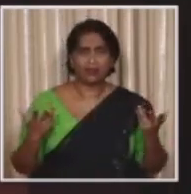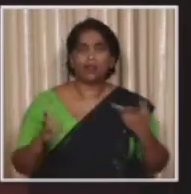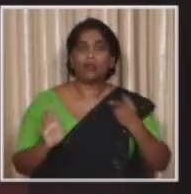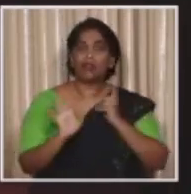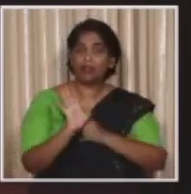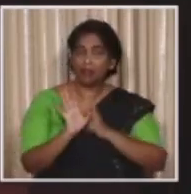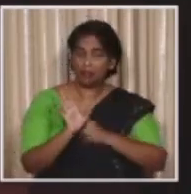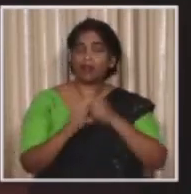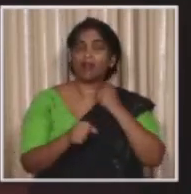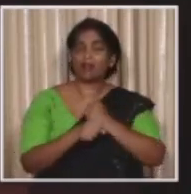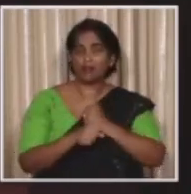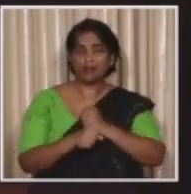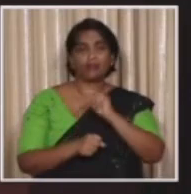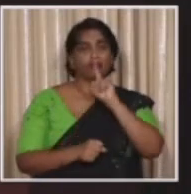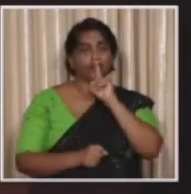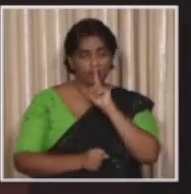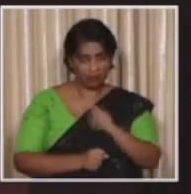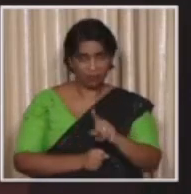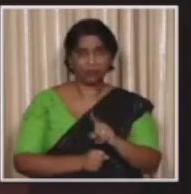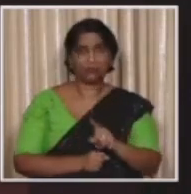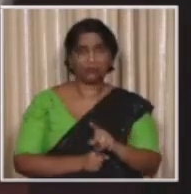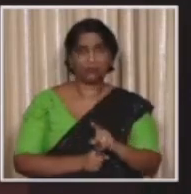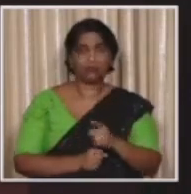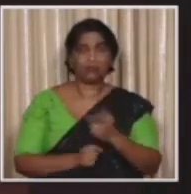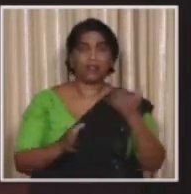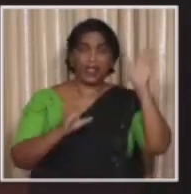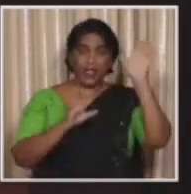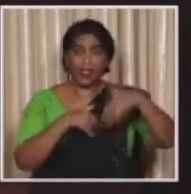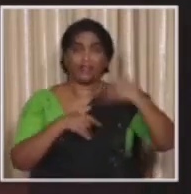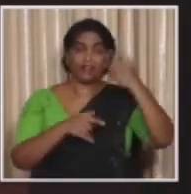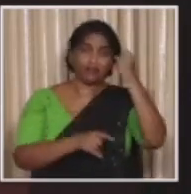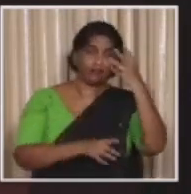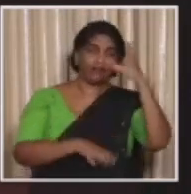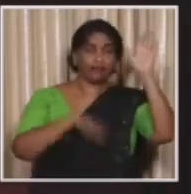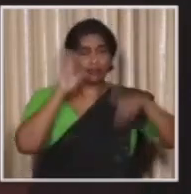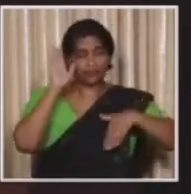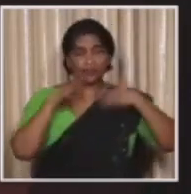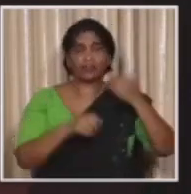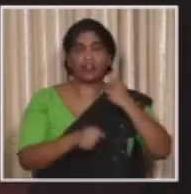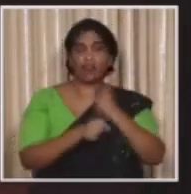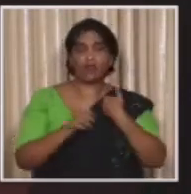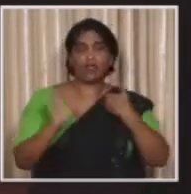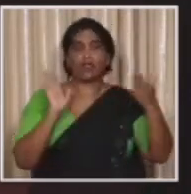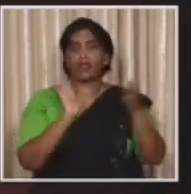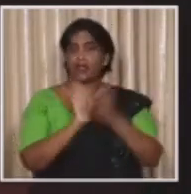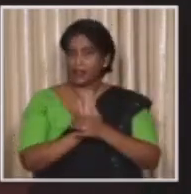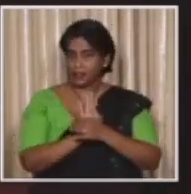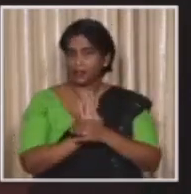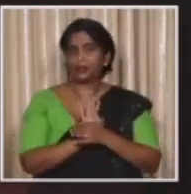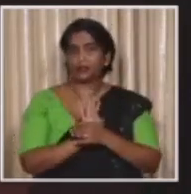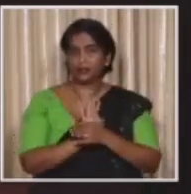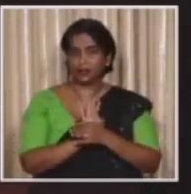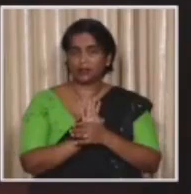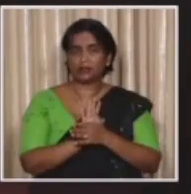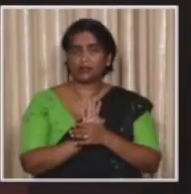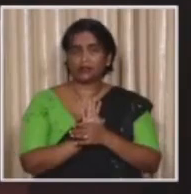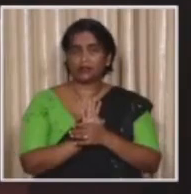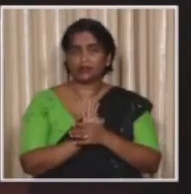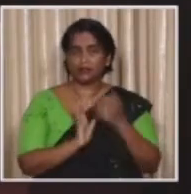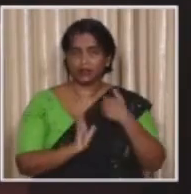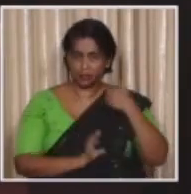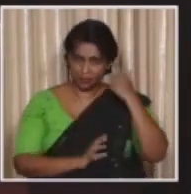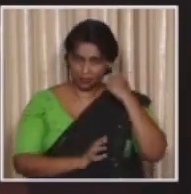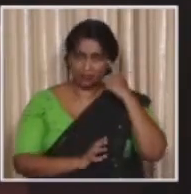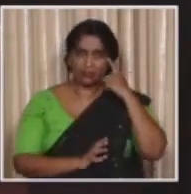හැමදාම ආණ්ඩුව කියනවා අච්චර යනවලු, මෙච්චර යනවලු, මෙච්චර ආණ්ඩුවට එකතු වෙනවලු. මන් දන්නවා